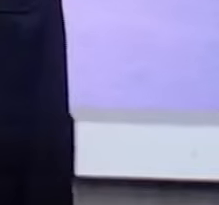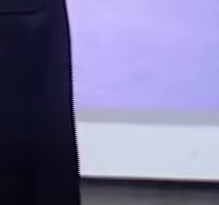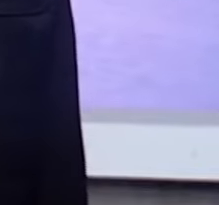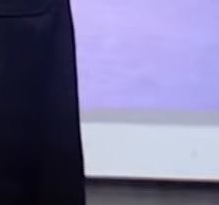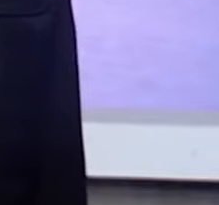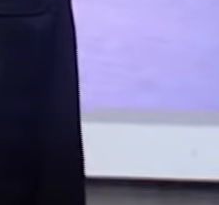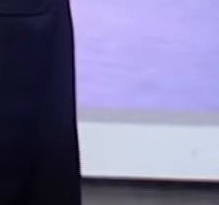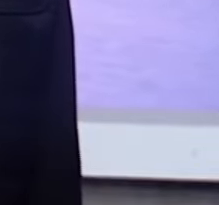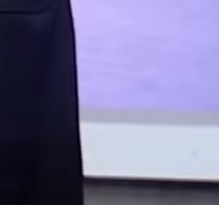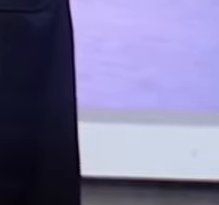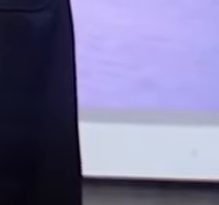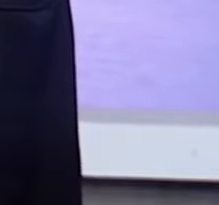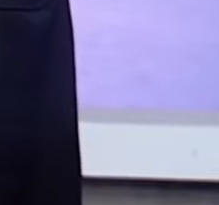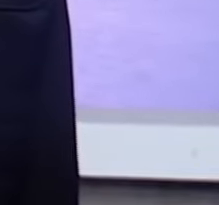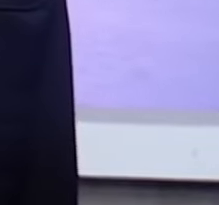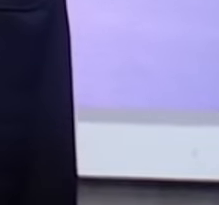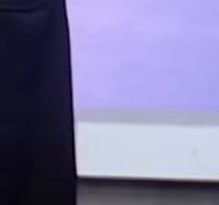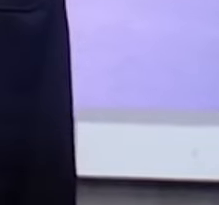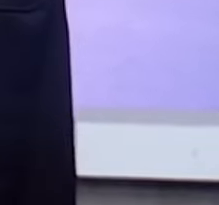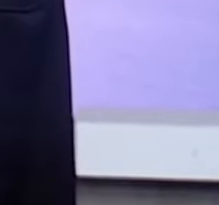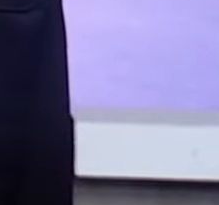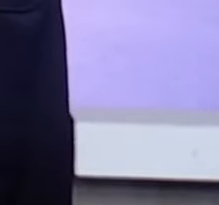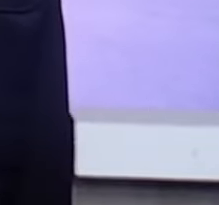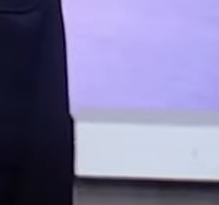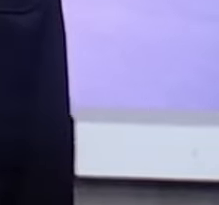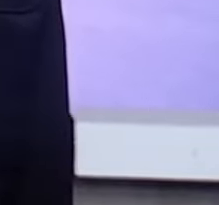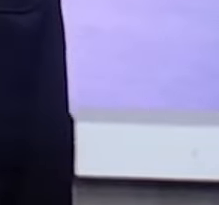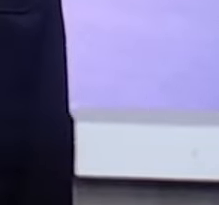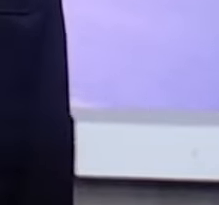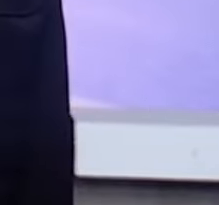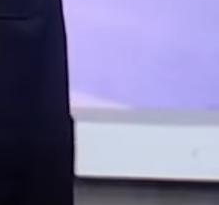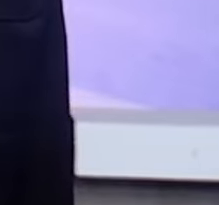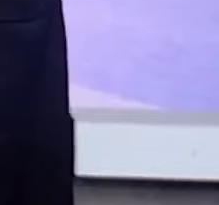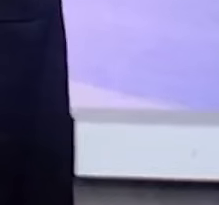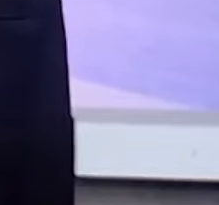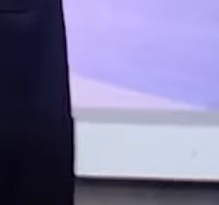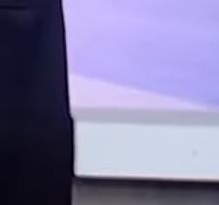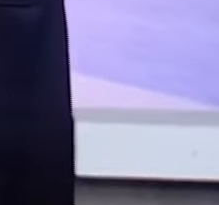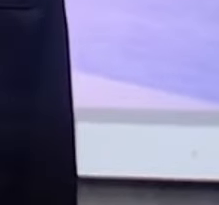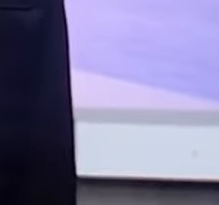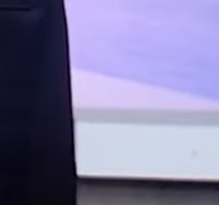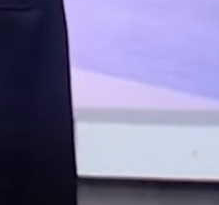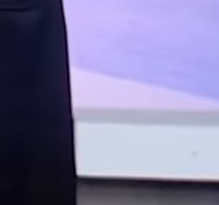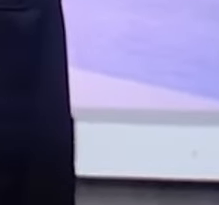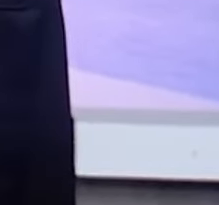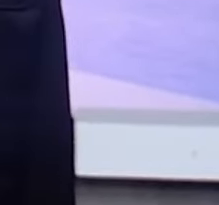maging saksi. Mag-subscribe sa GMA Integrated News sa YouTube at para sa mga kapuso abroad,